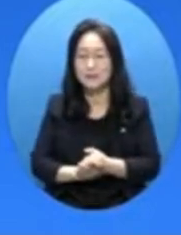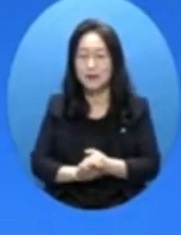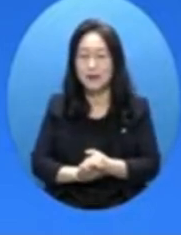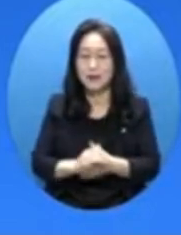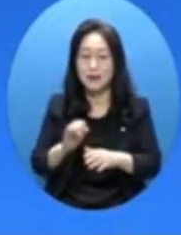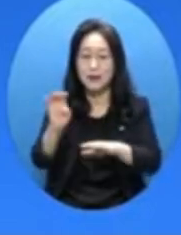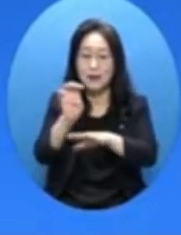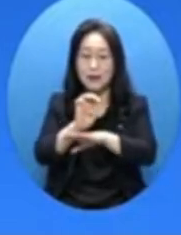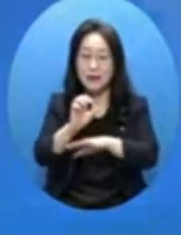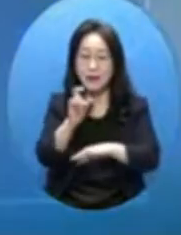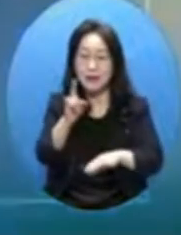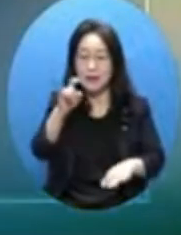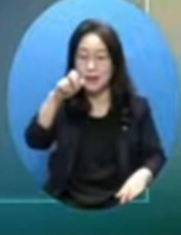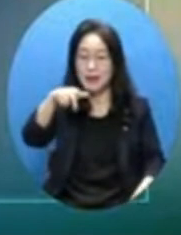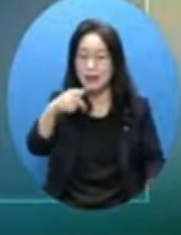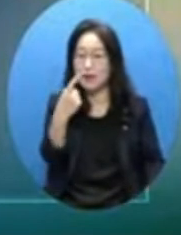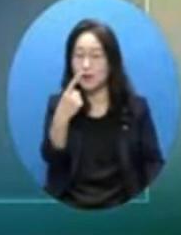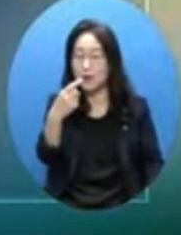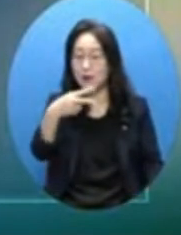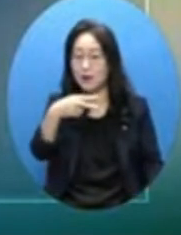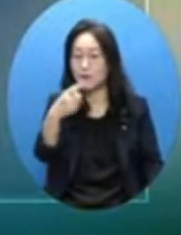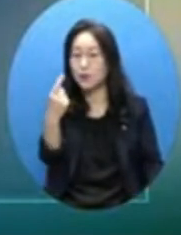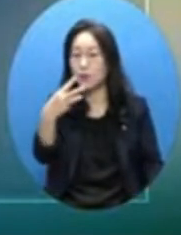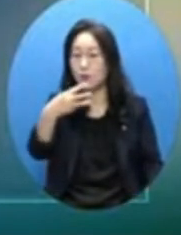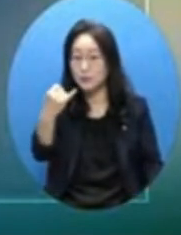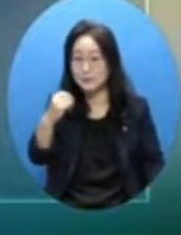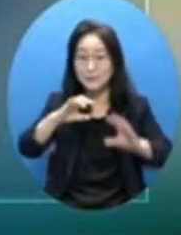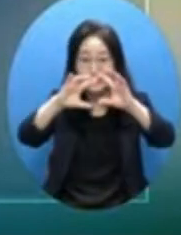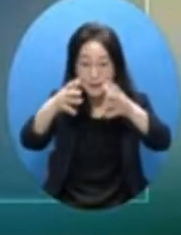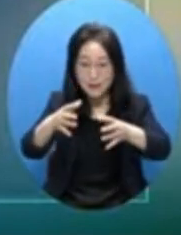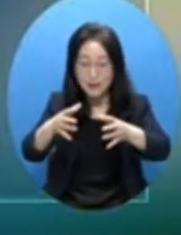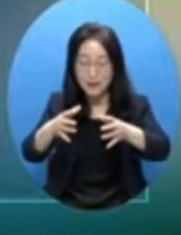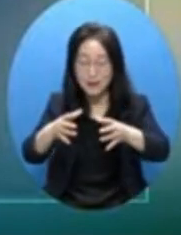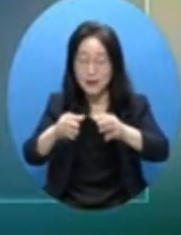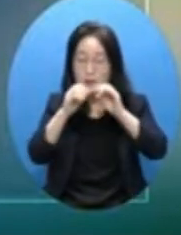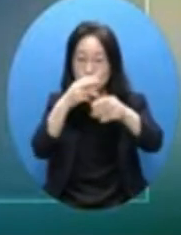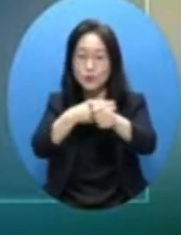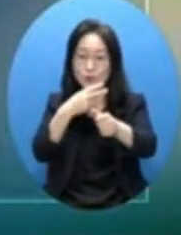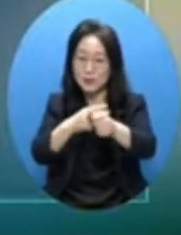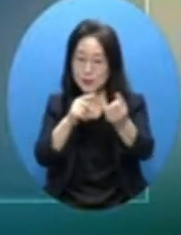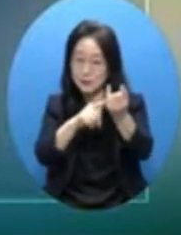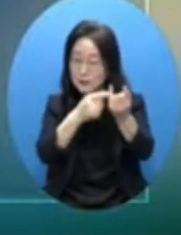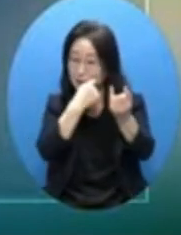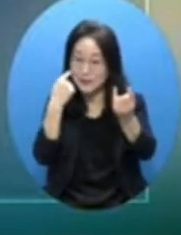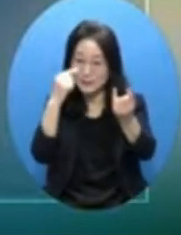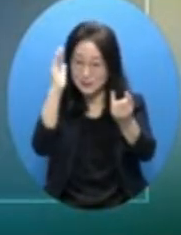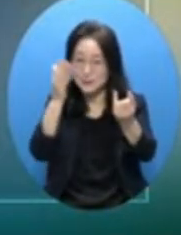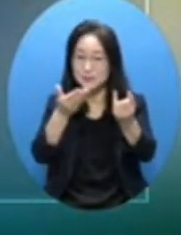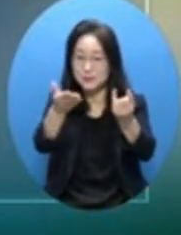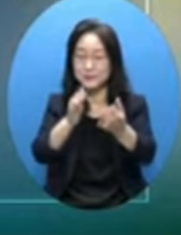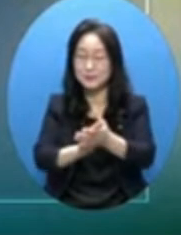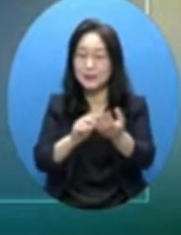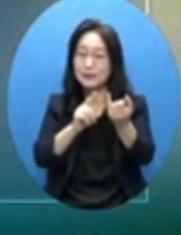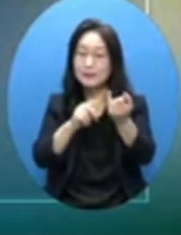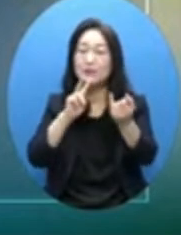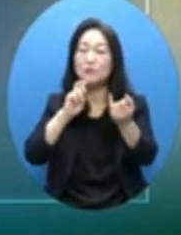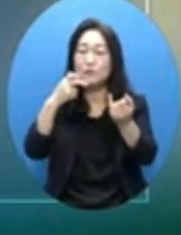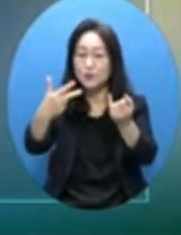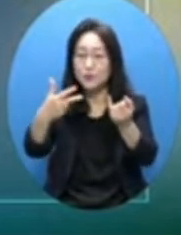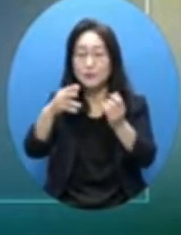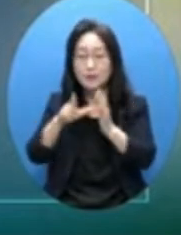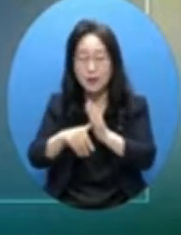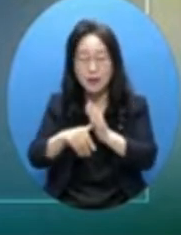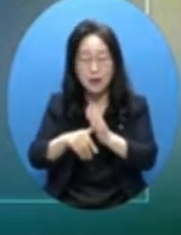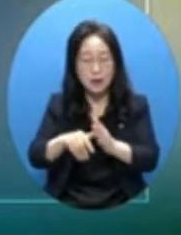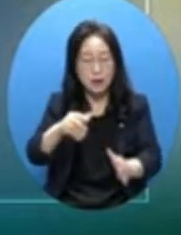에콰도르에 가서 선교하고 계신 이 선수 선교사님 간증을 드리기 원합니다. 이 선교사님은 27살 나이에